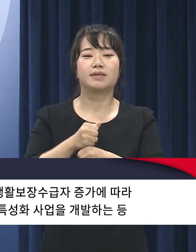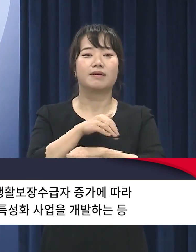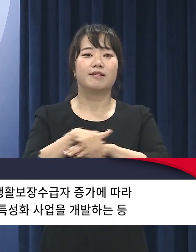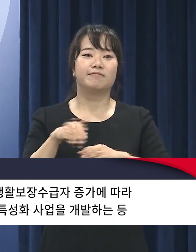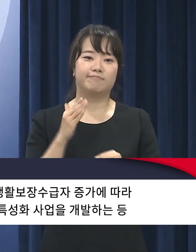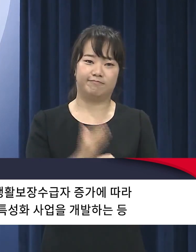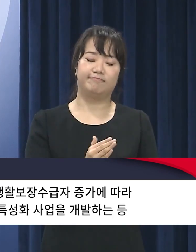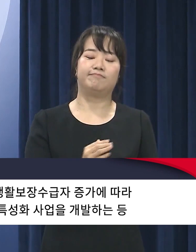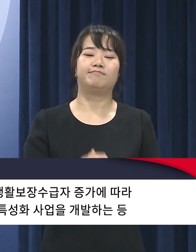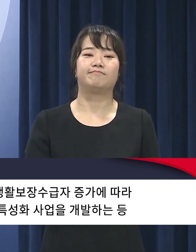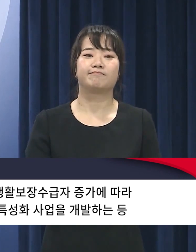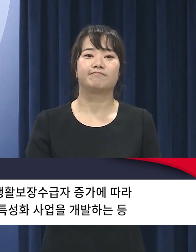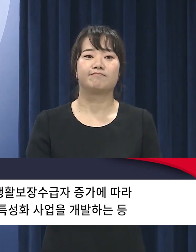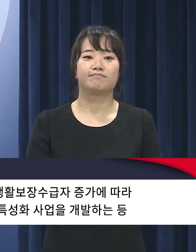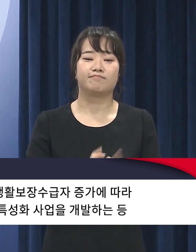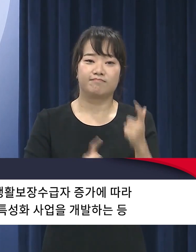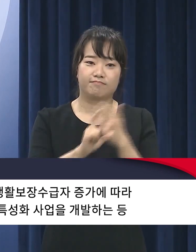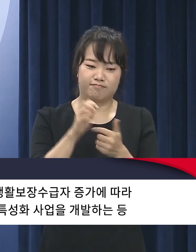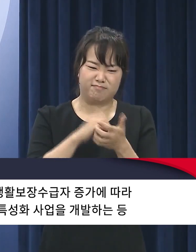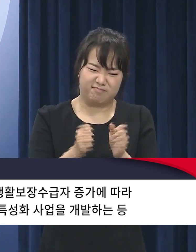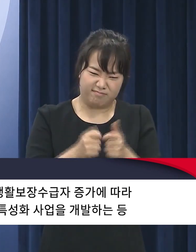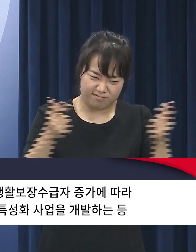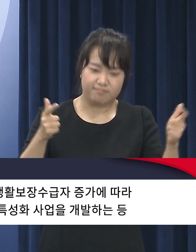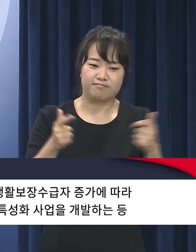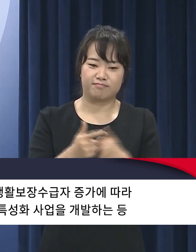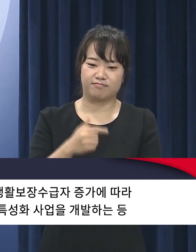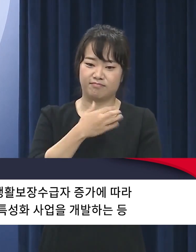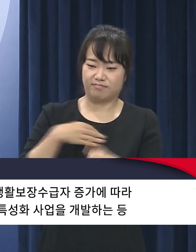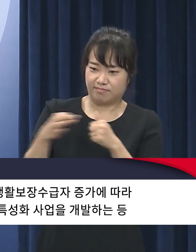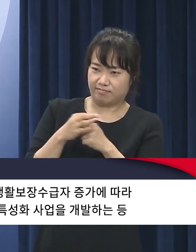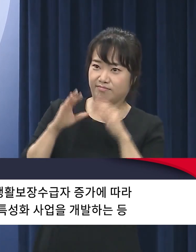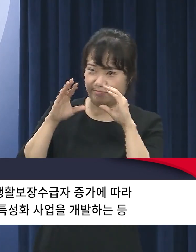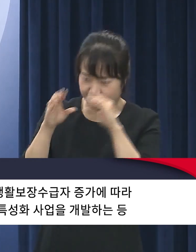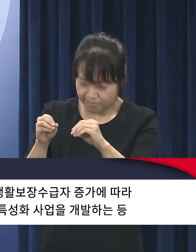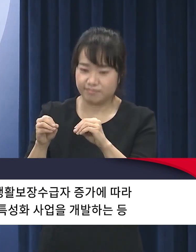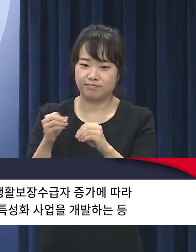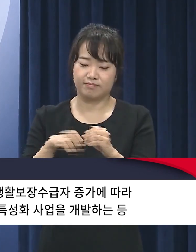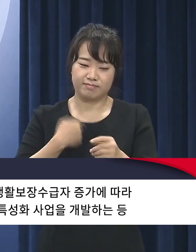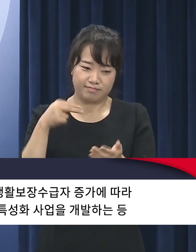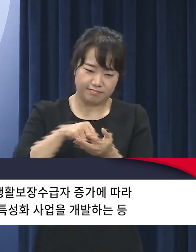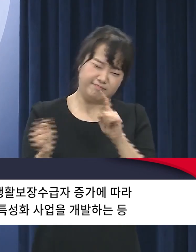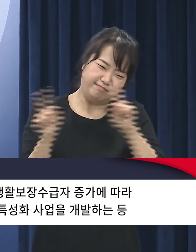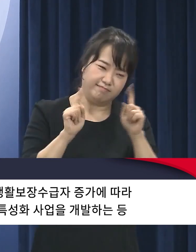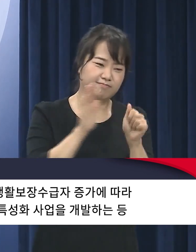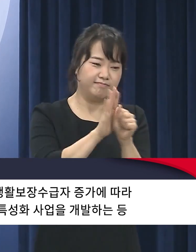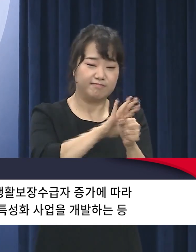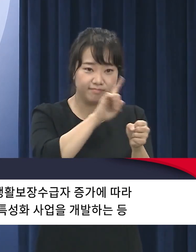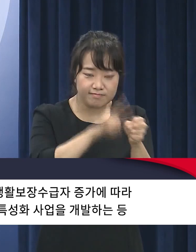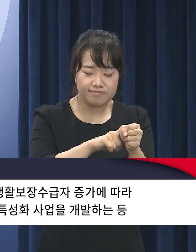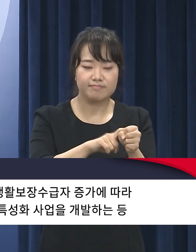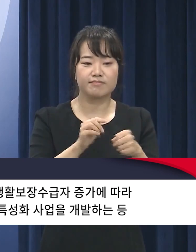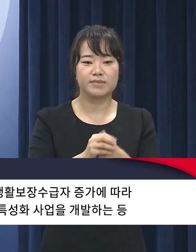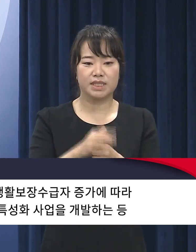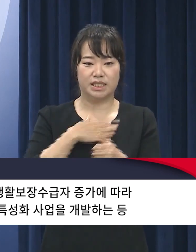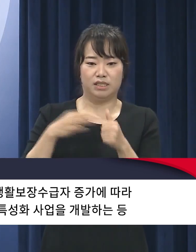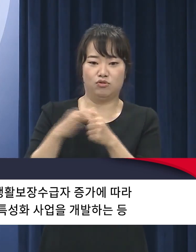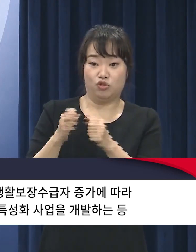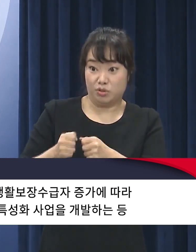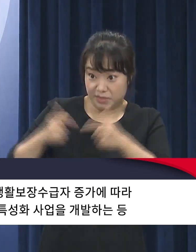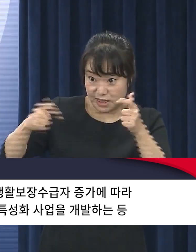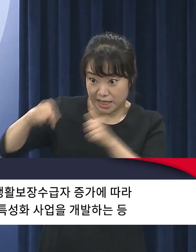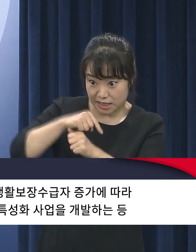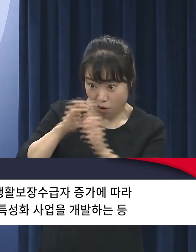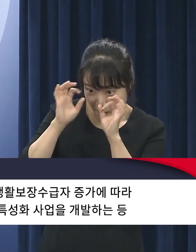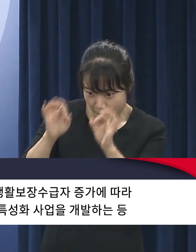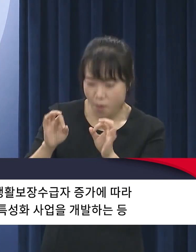예정입니다. 보다 많은 수급자들의 탈수급을 지원하기 위해 기초생활보장 수급자 증가에 따라 자활